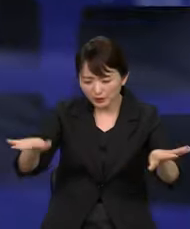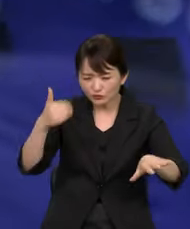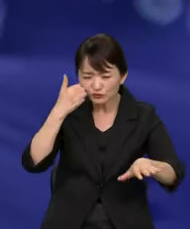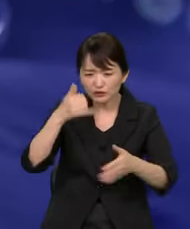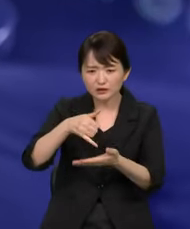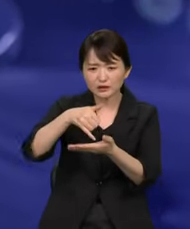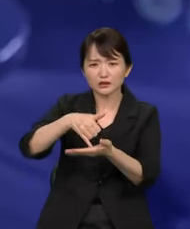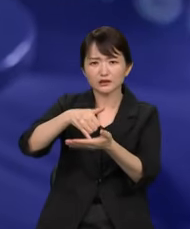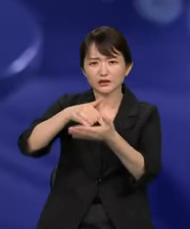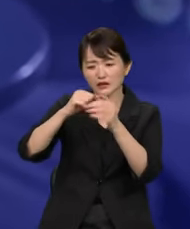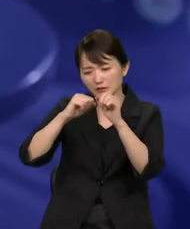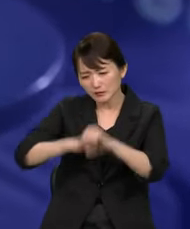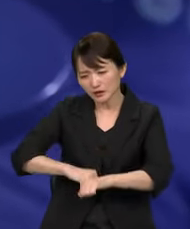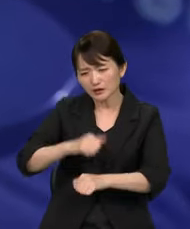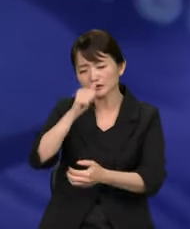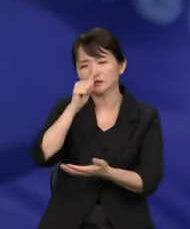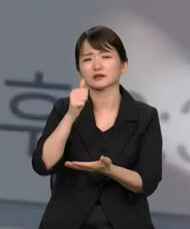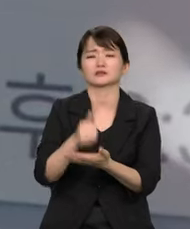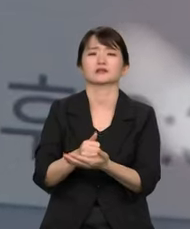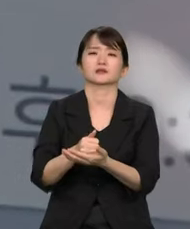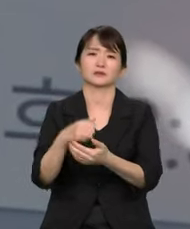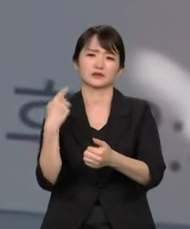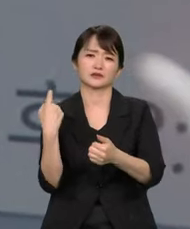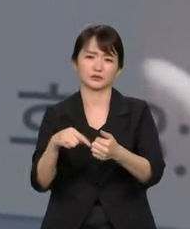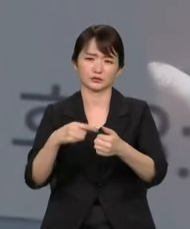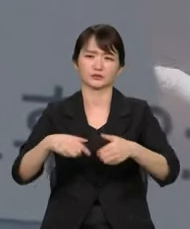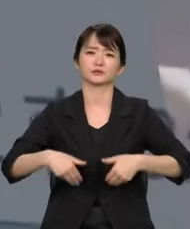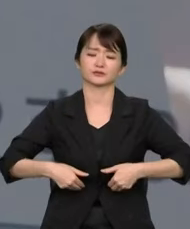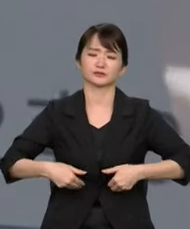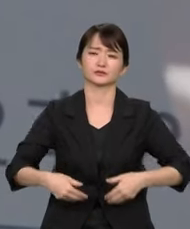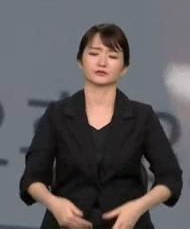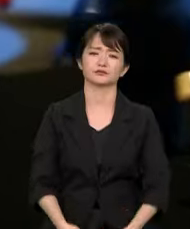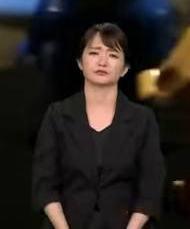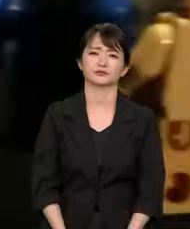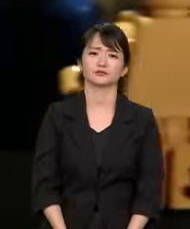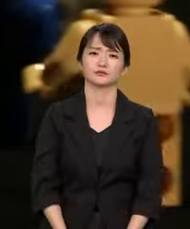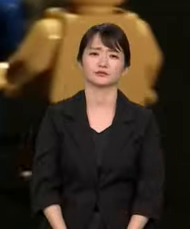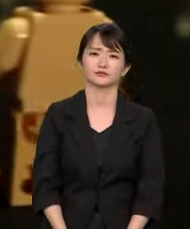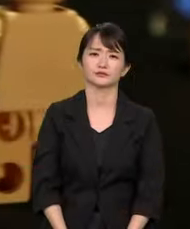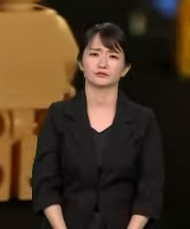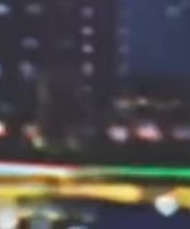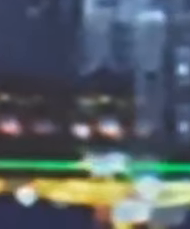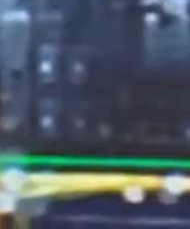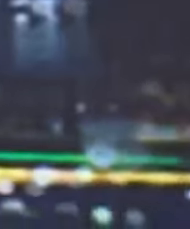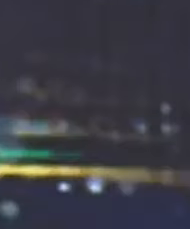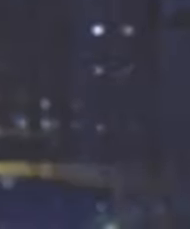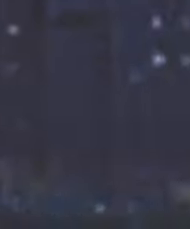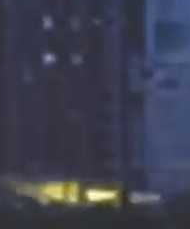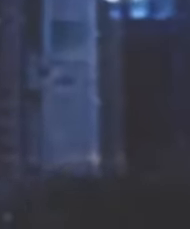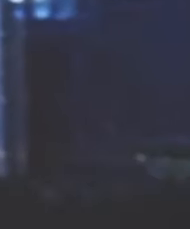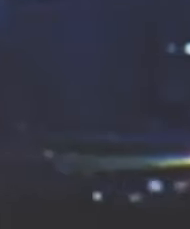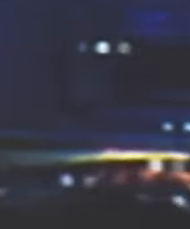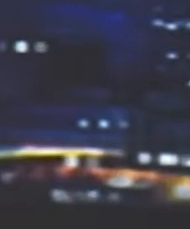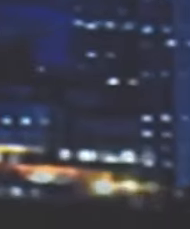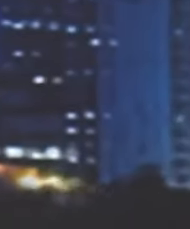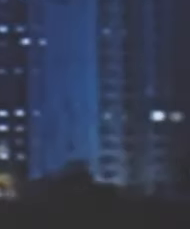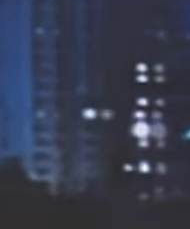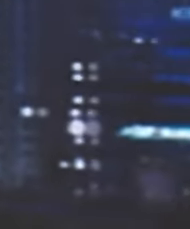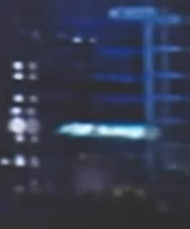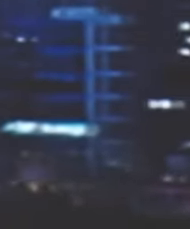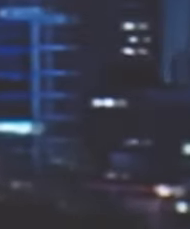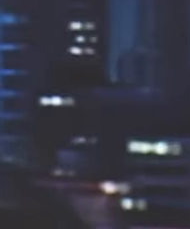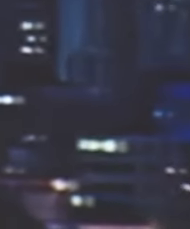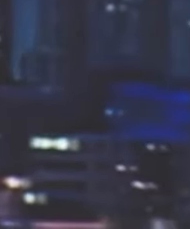망가뜨리는 죄 교 필요합니다 jtbc 예은입니다 jtbc 뉴스를